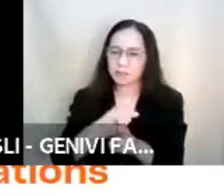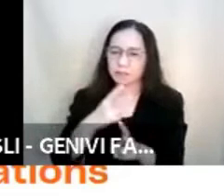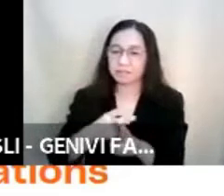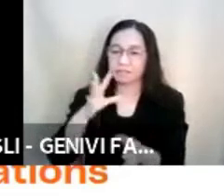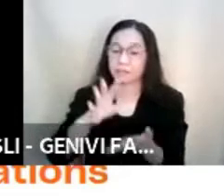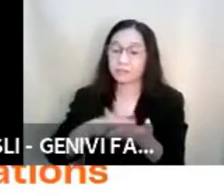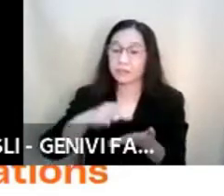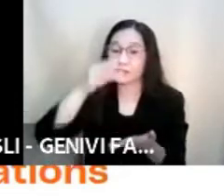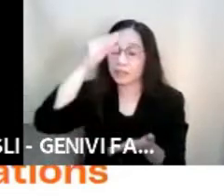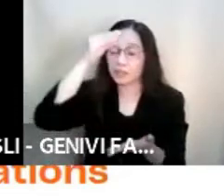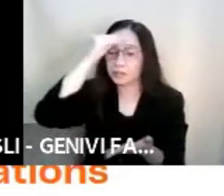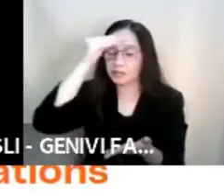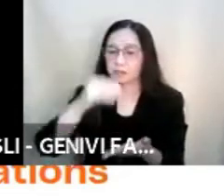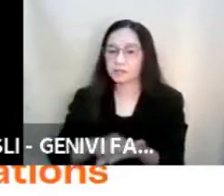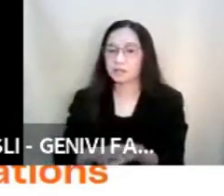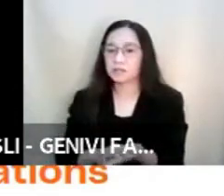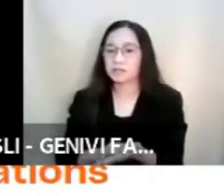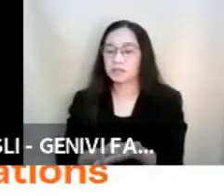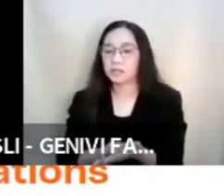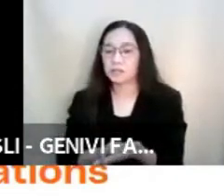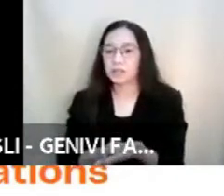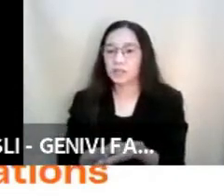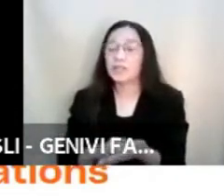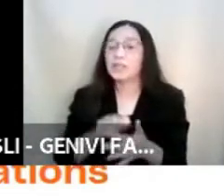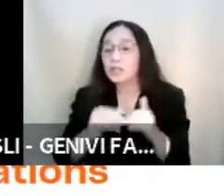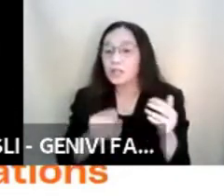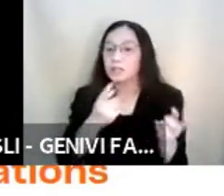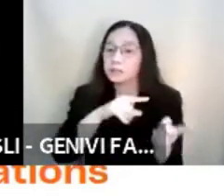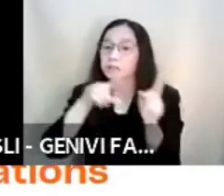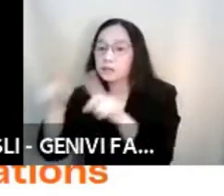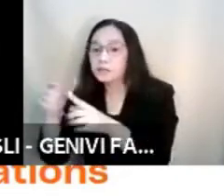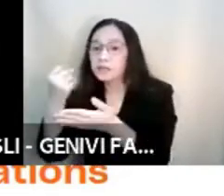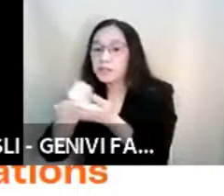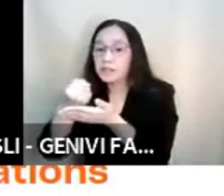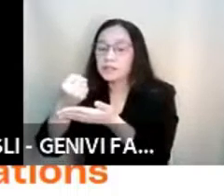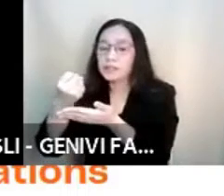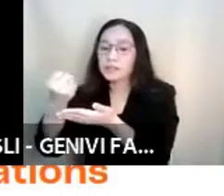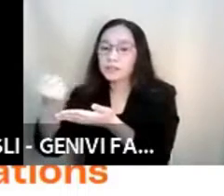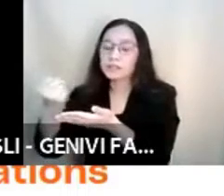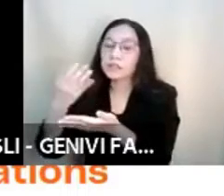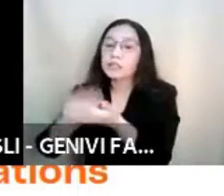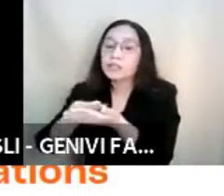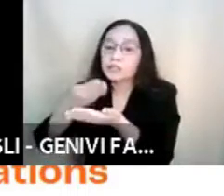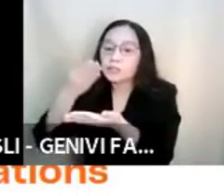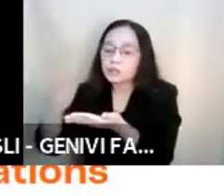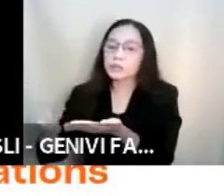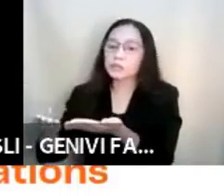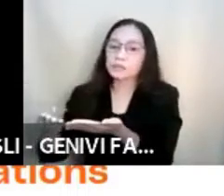yon versus pupunta talaga kayo sa tindahan para bumili ng actual na kailangan nilang